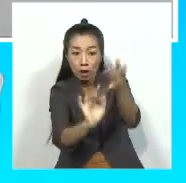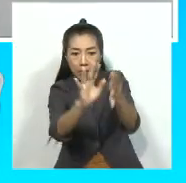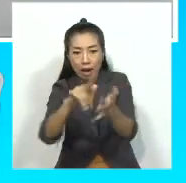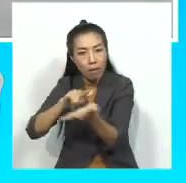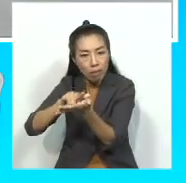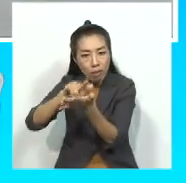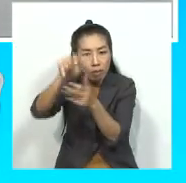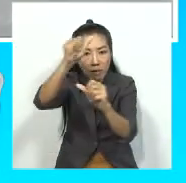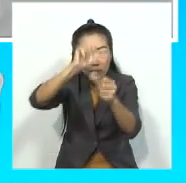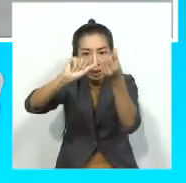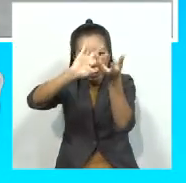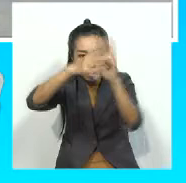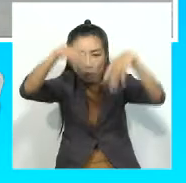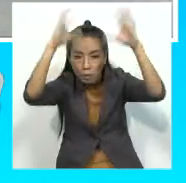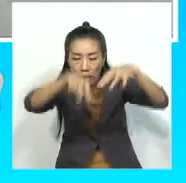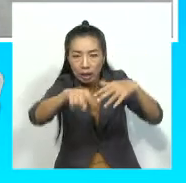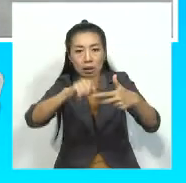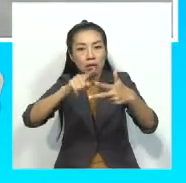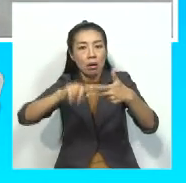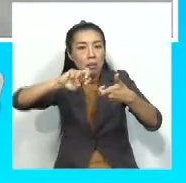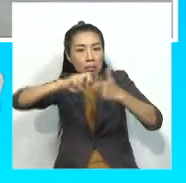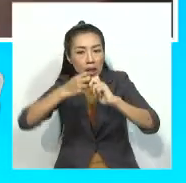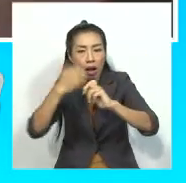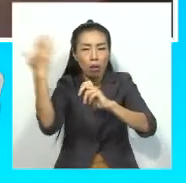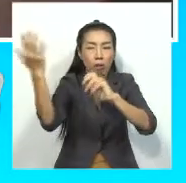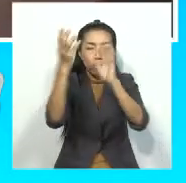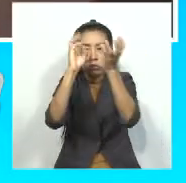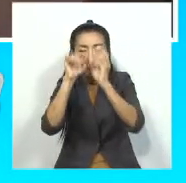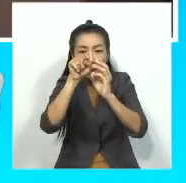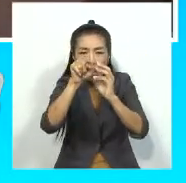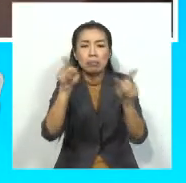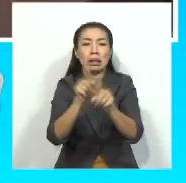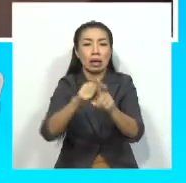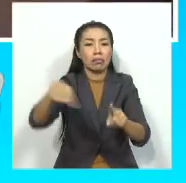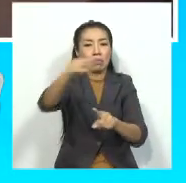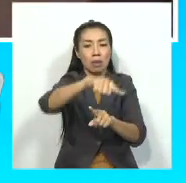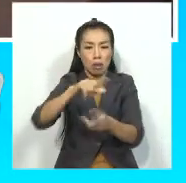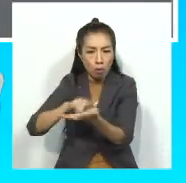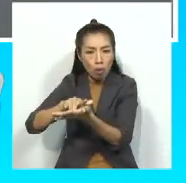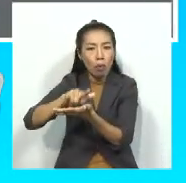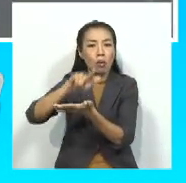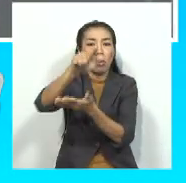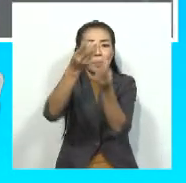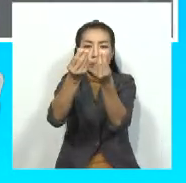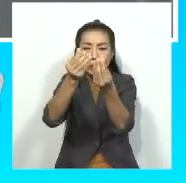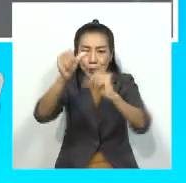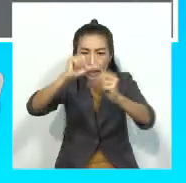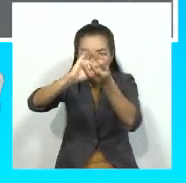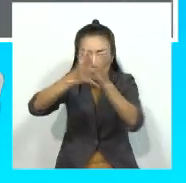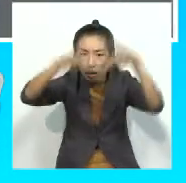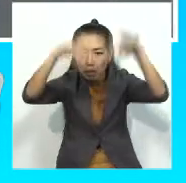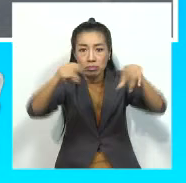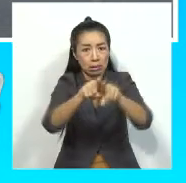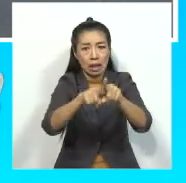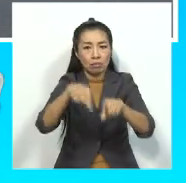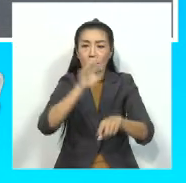ปัญหาแก้ไขปัญหาหมอกควันแล้วก็มาแก้ไขปัญหาฝุ่นละอองในอากาศตรงนี้เพราะงั้นทางกรมฝนหลวงและการเกษตรเองเจ้าหน้าที่ทุกค